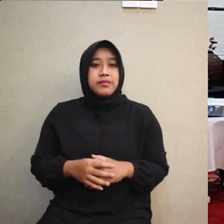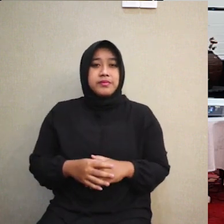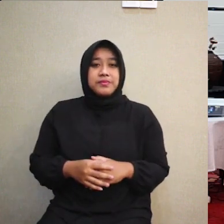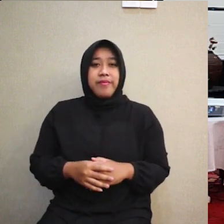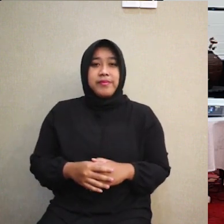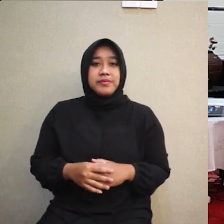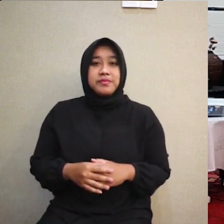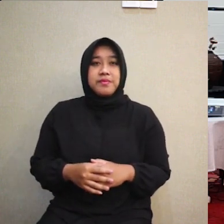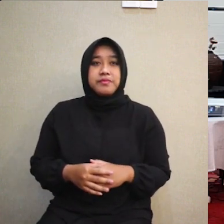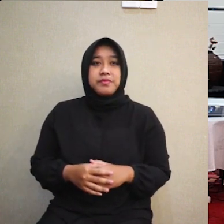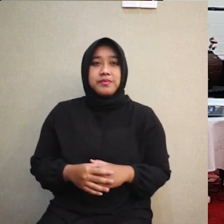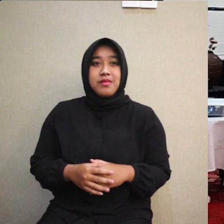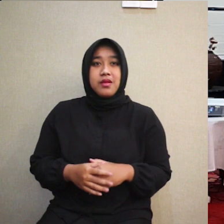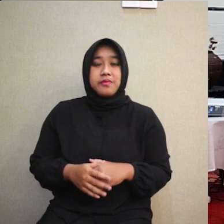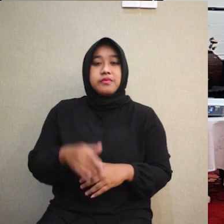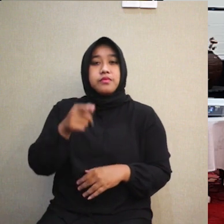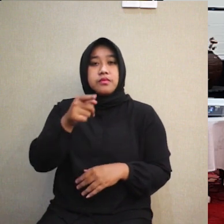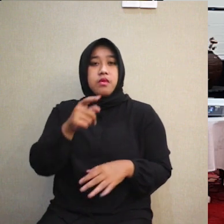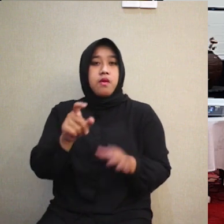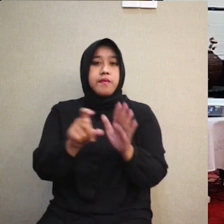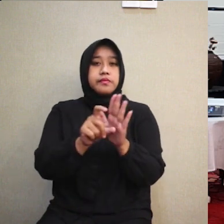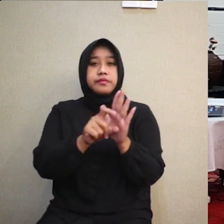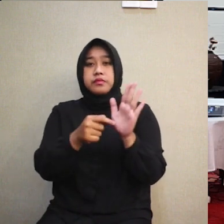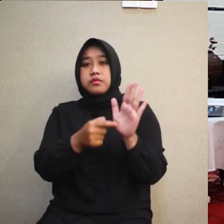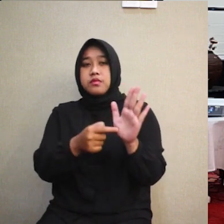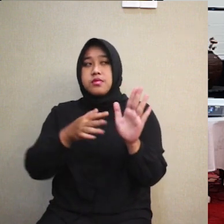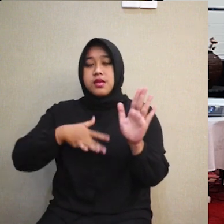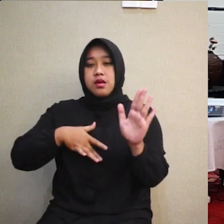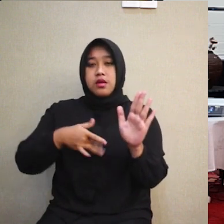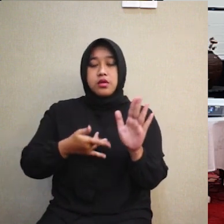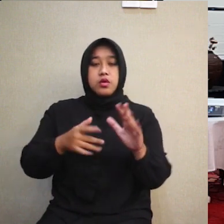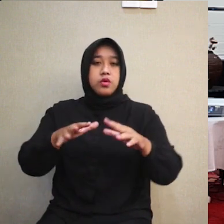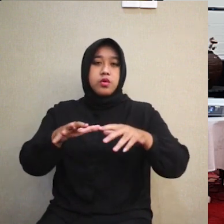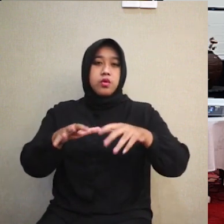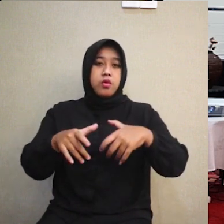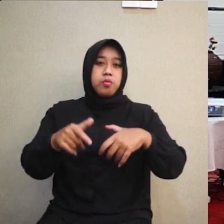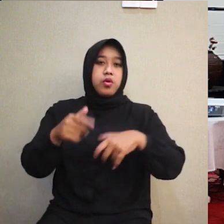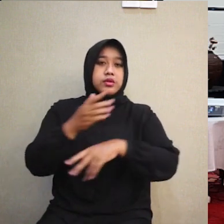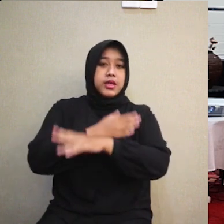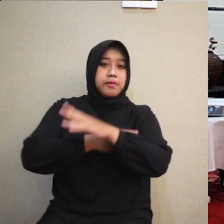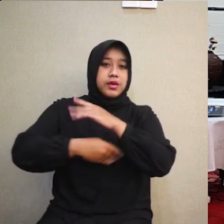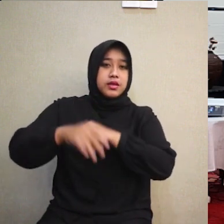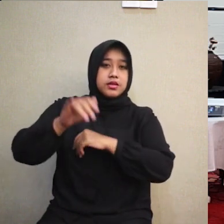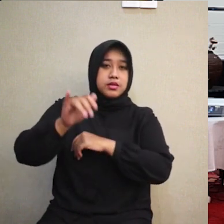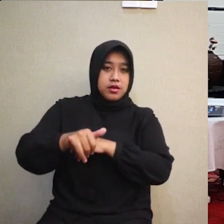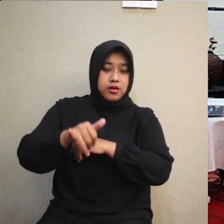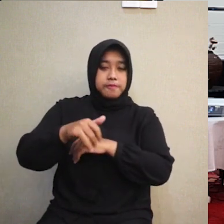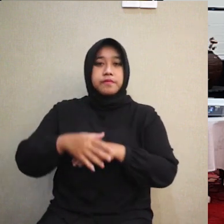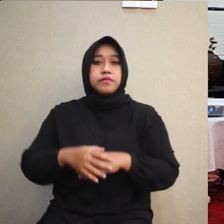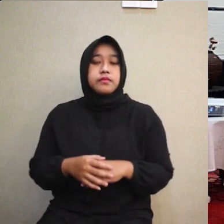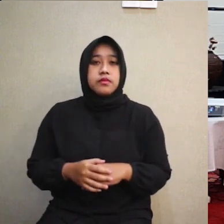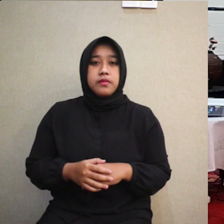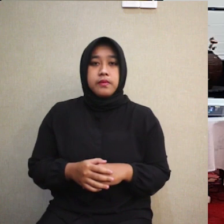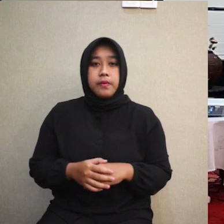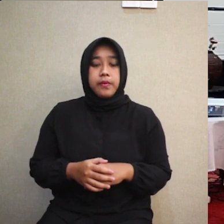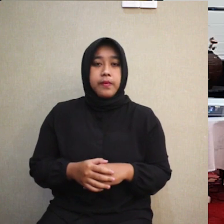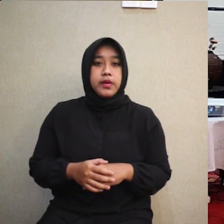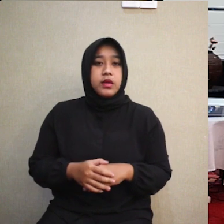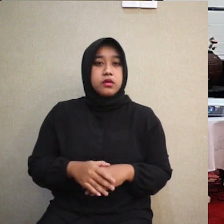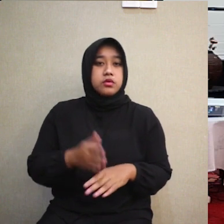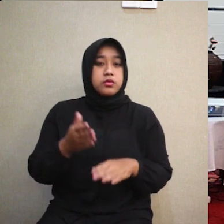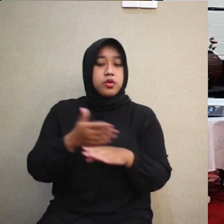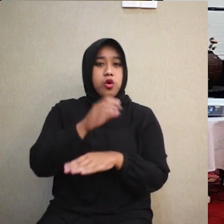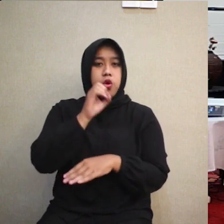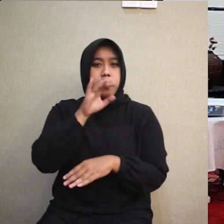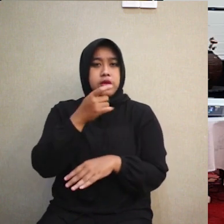itu yang gambaran dari apa yang dialami oleh teman-teman difabel ya di Indonesia gitu ya Jadi kalau tadi ngomongin